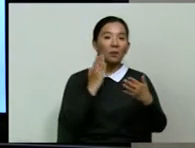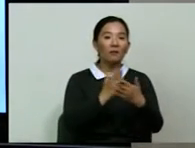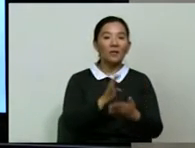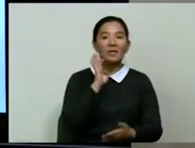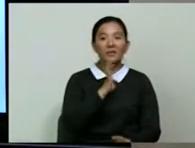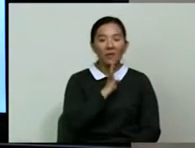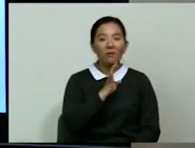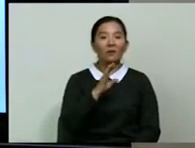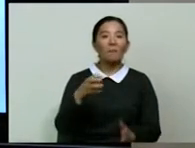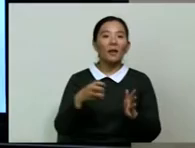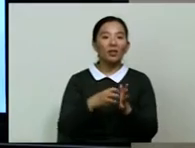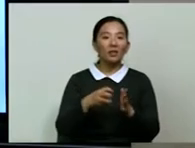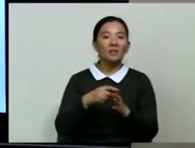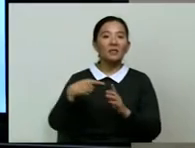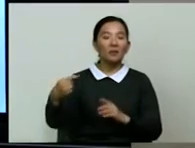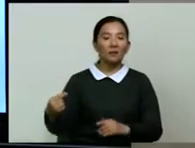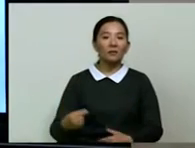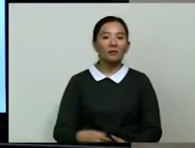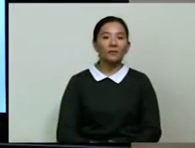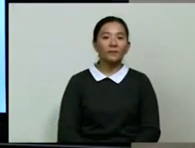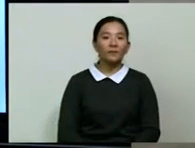северного полюса магнитной стрелки.